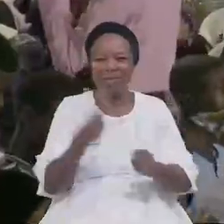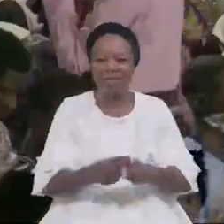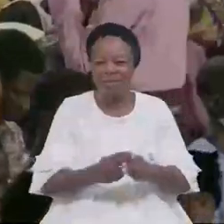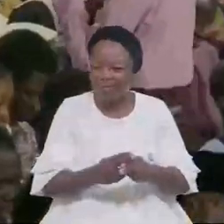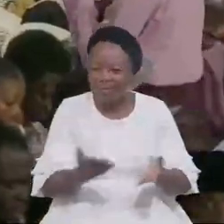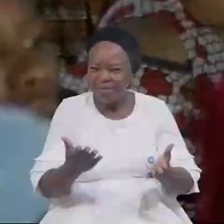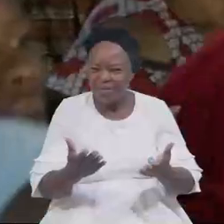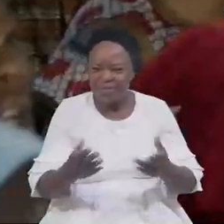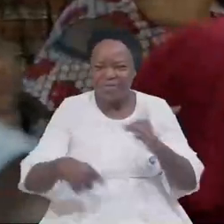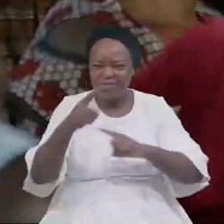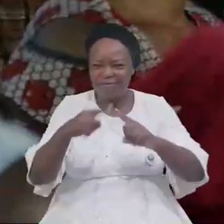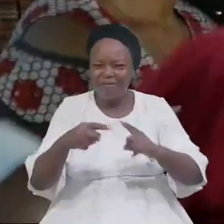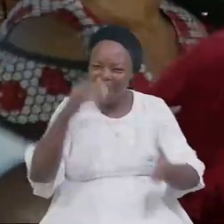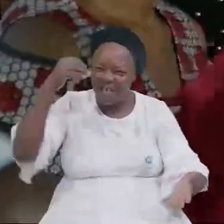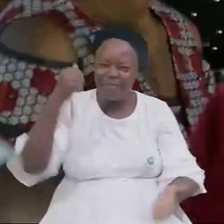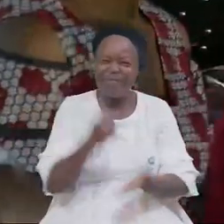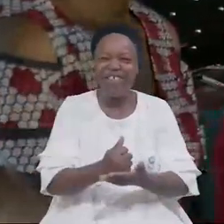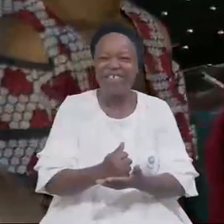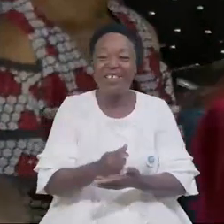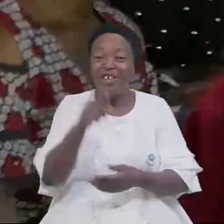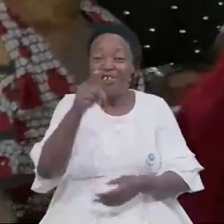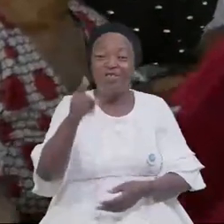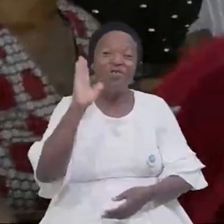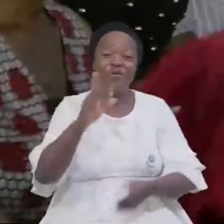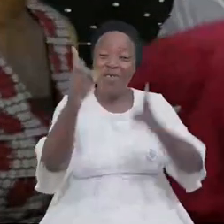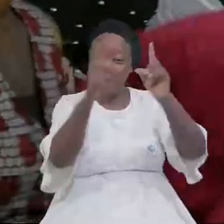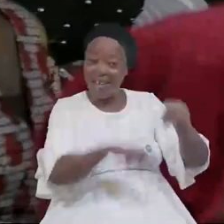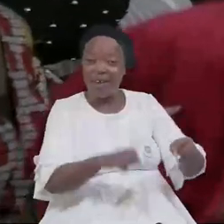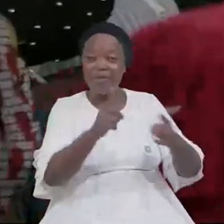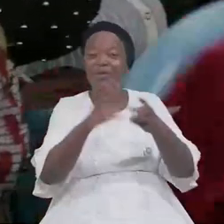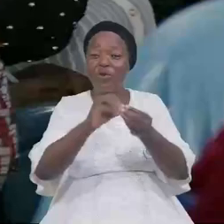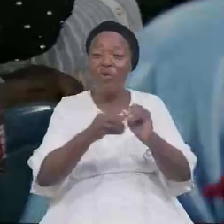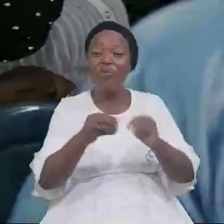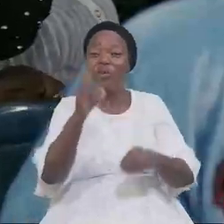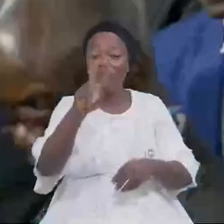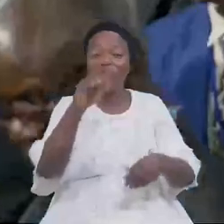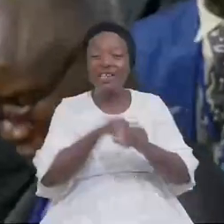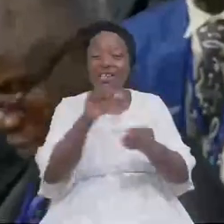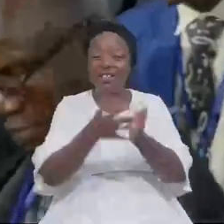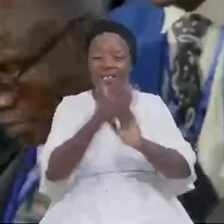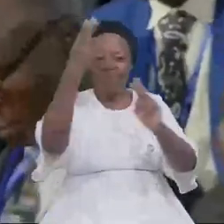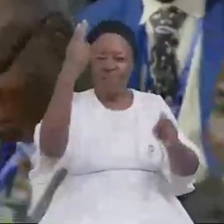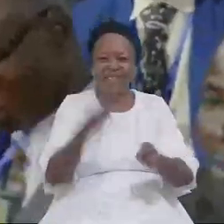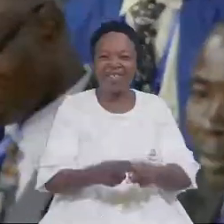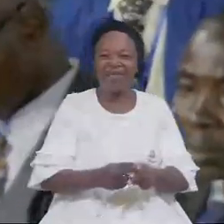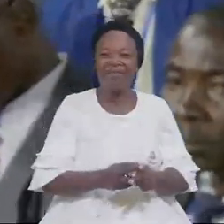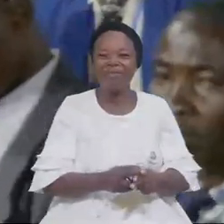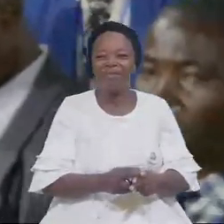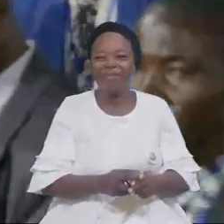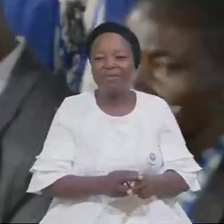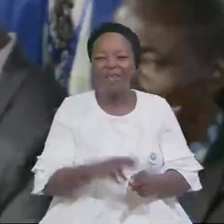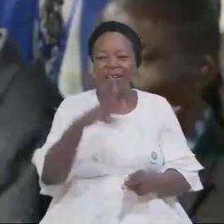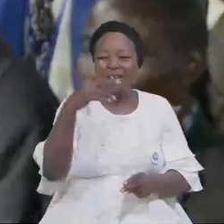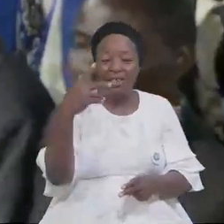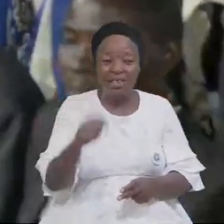point, n'est-ce pas? Vous allez venir au deuxième point au nom de Jésus-Christ.